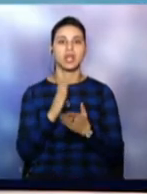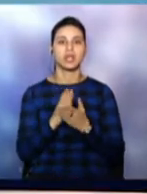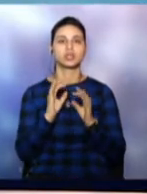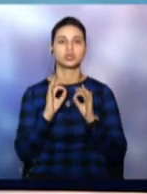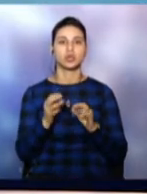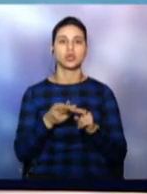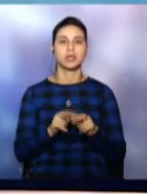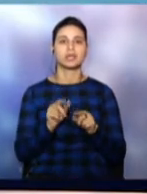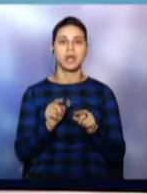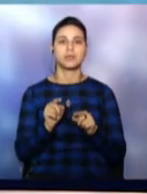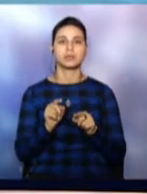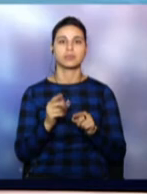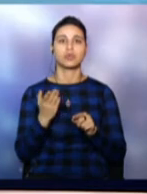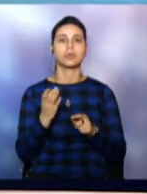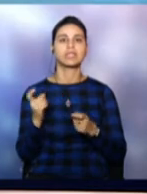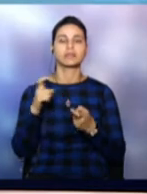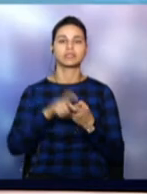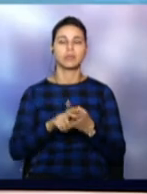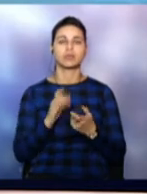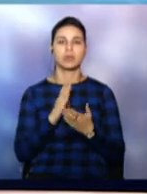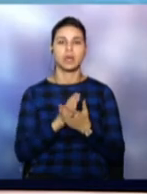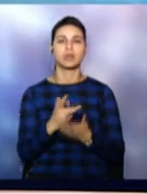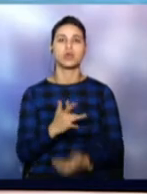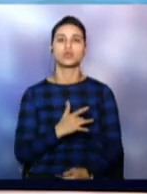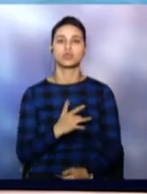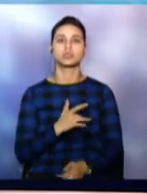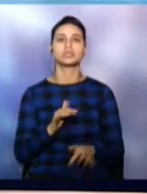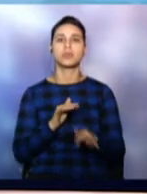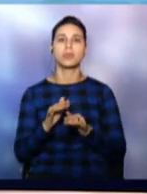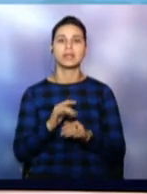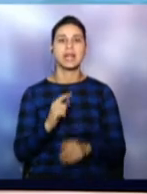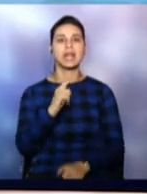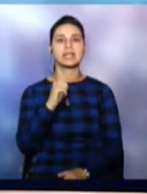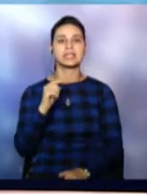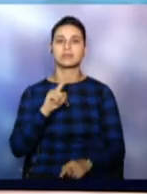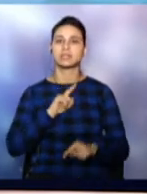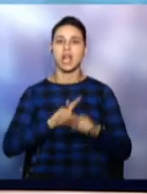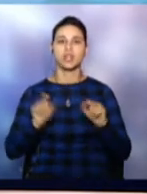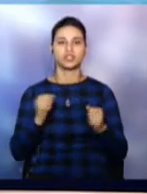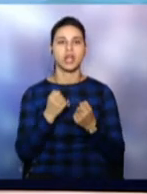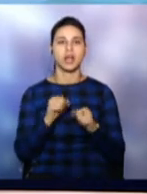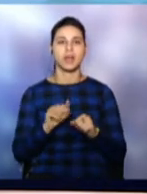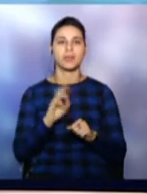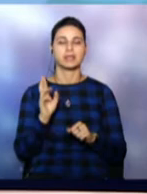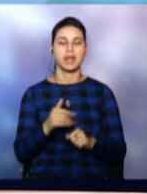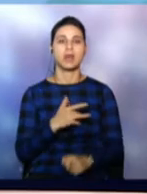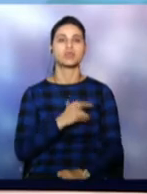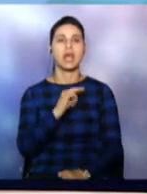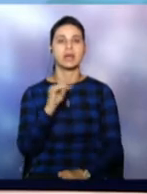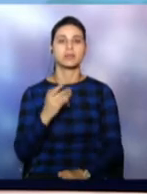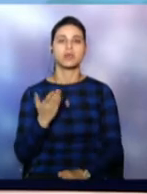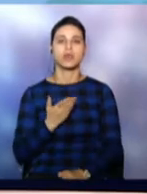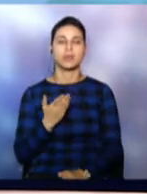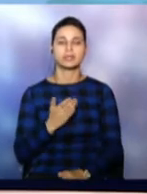სწორედ აი ამ სიმპტომატიკით, რომელიც დაკავშირებულია გულის მოქმედებასთან, რიტმის აჩქარებასთან და არიტმიებთან,